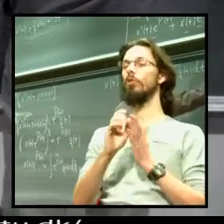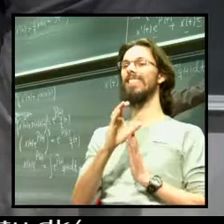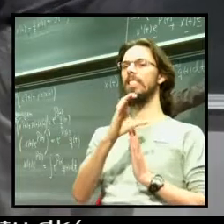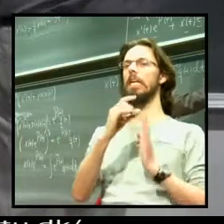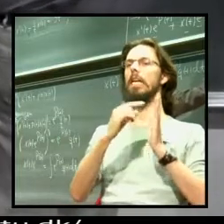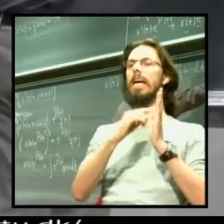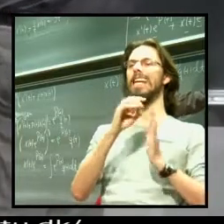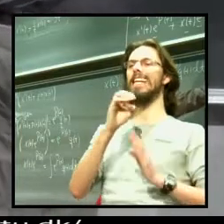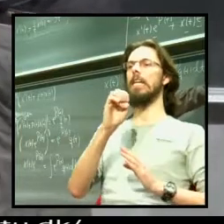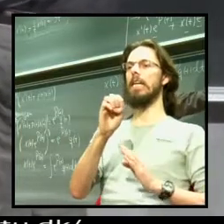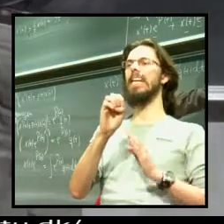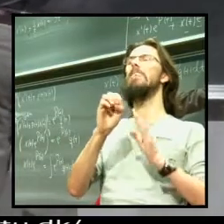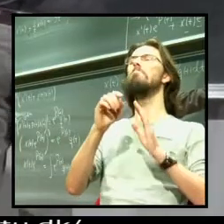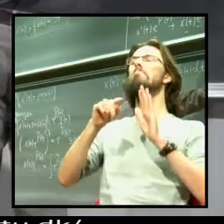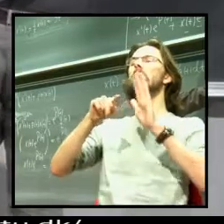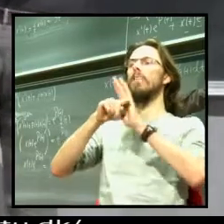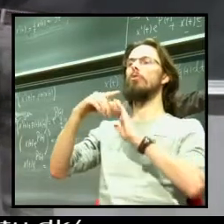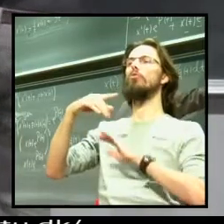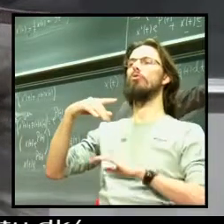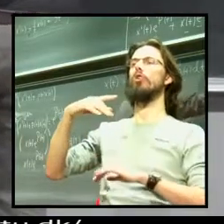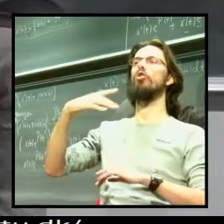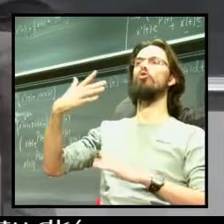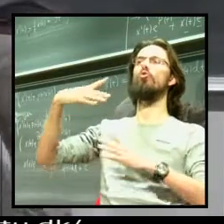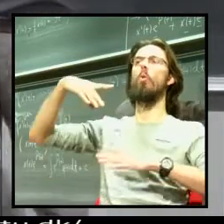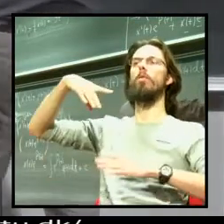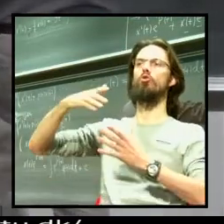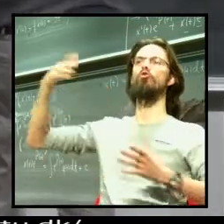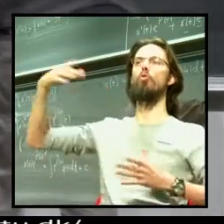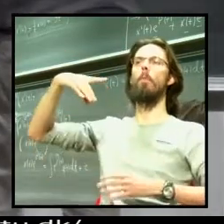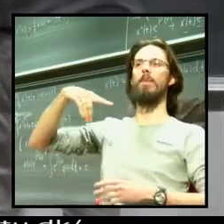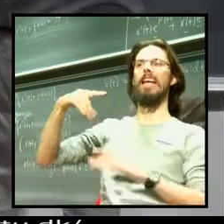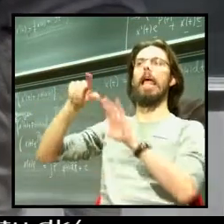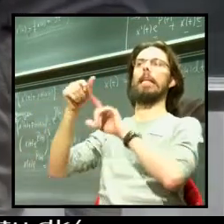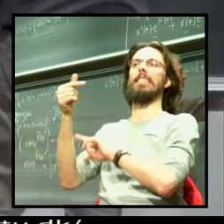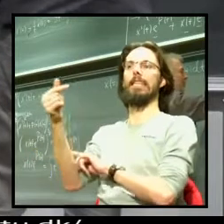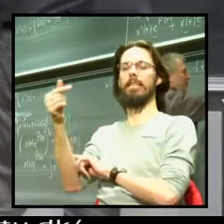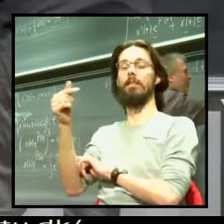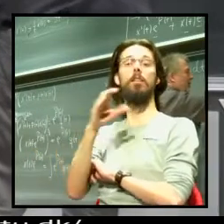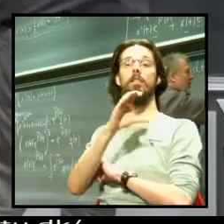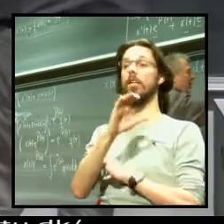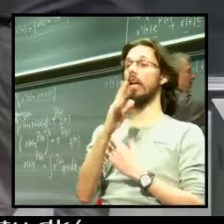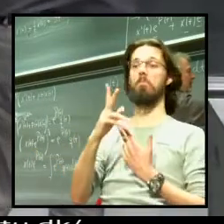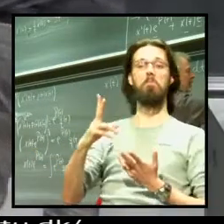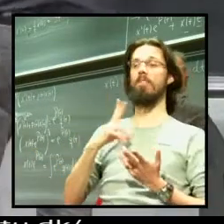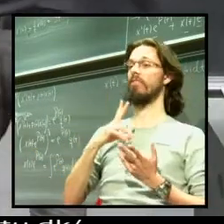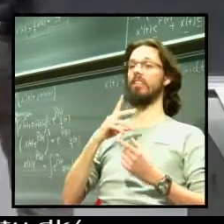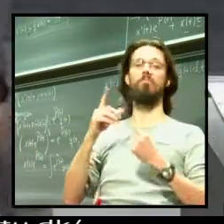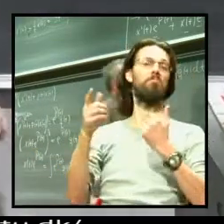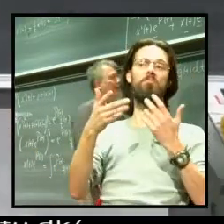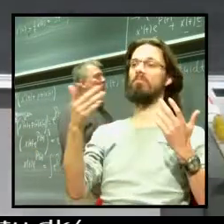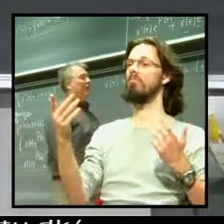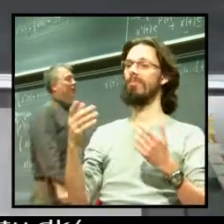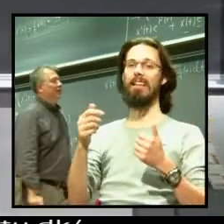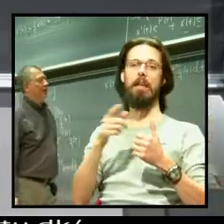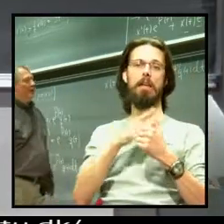i minus store p af t. Og c kan løbe fuldstændig frit i enten de reelle